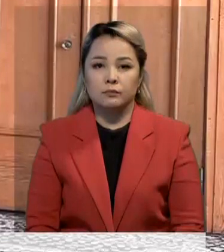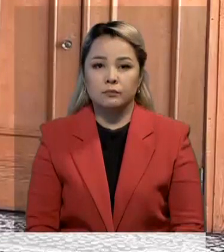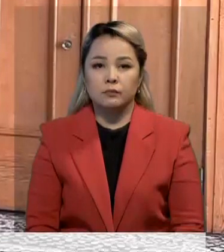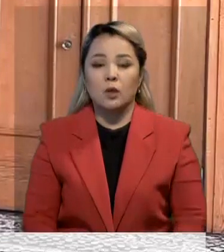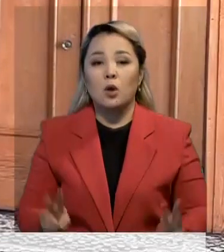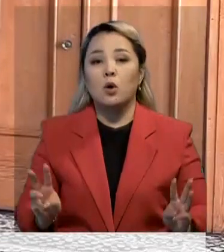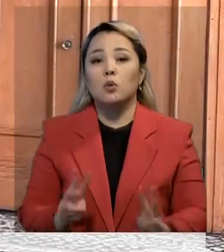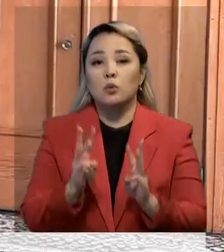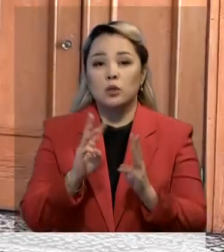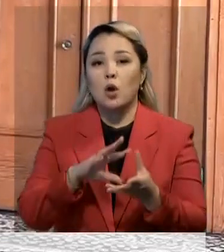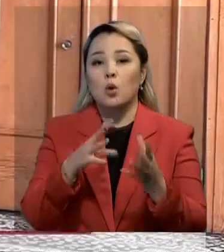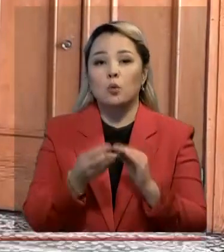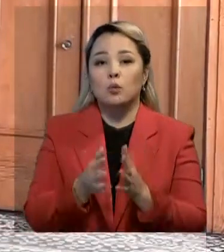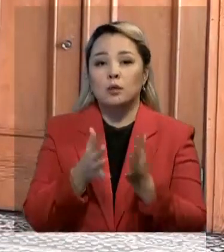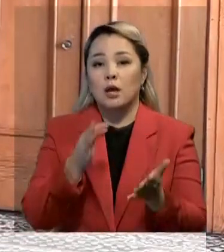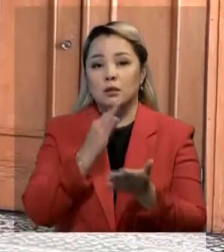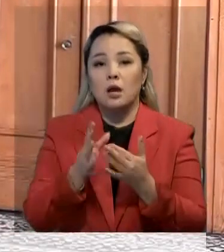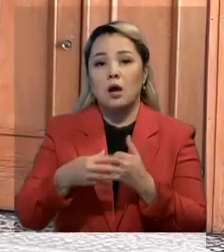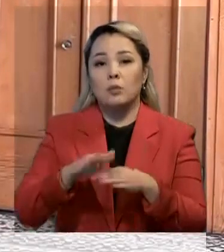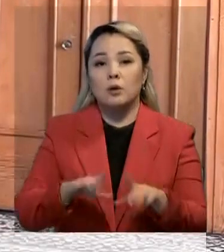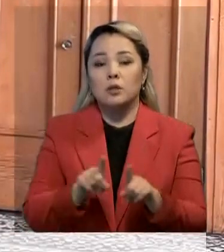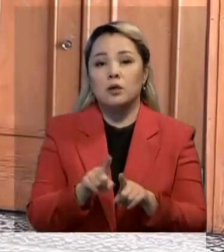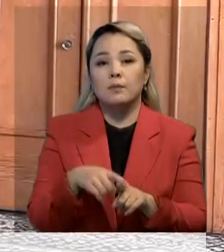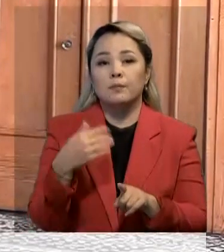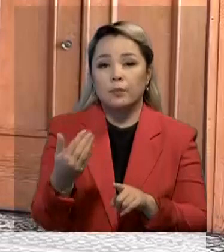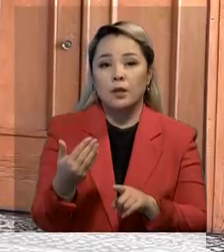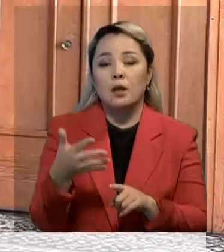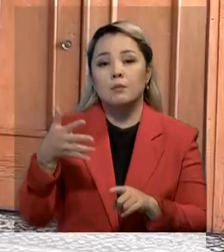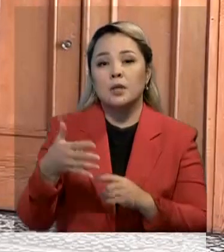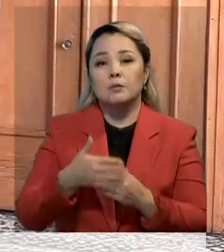Өрттің көп үлкен көлемі болған аумақтар Ожар ауданында